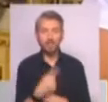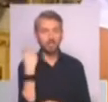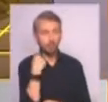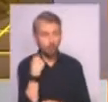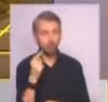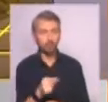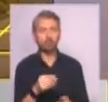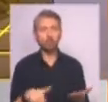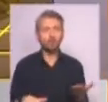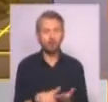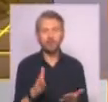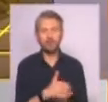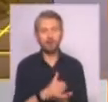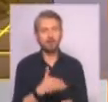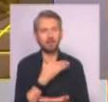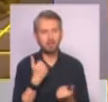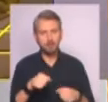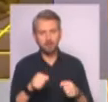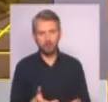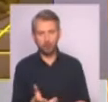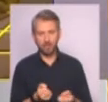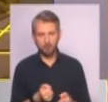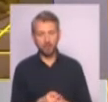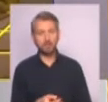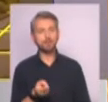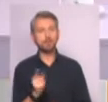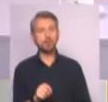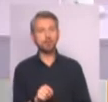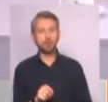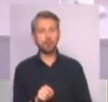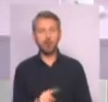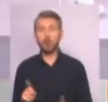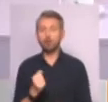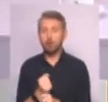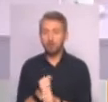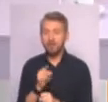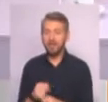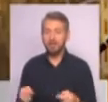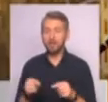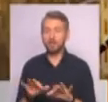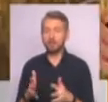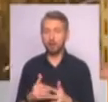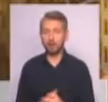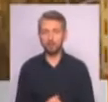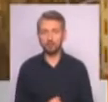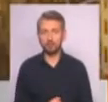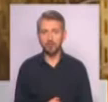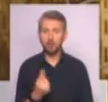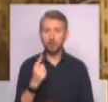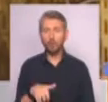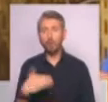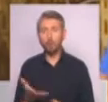вона субсидію взагалі не має права отримувати. Тому, але що робити у цій конкретній ситуації? Ну, що я з одного боку